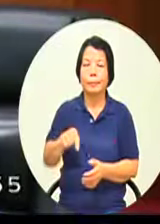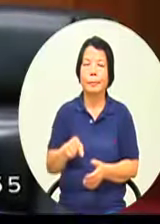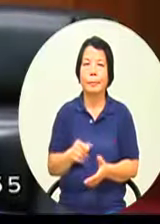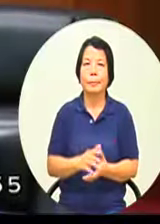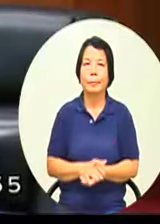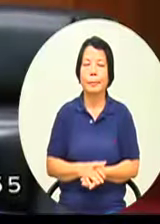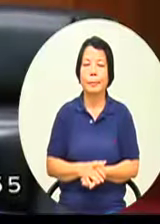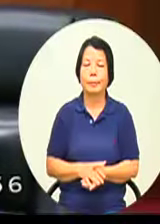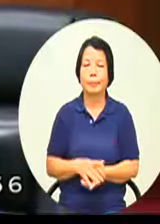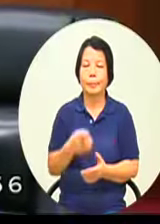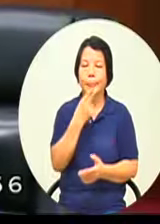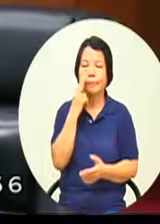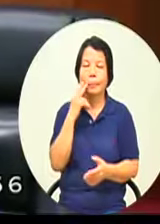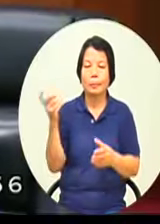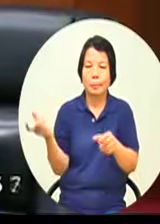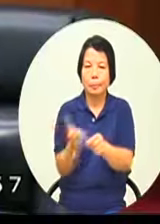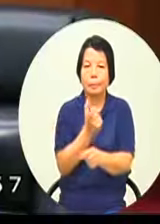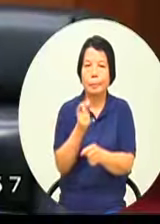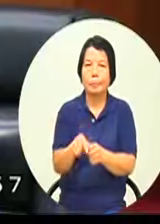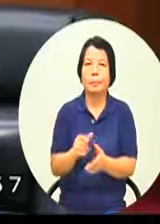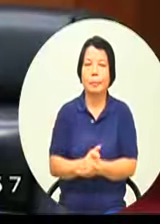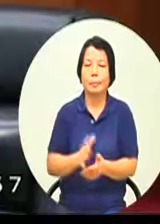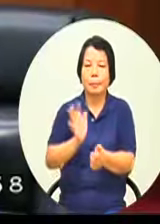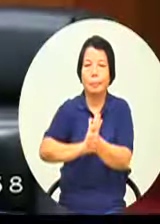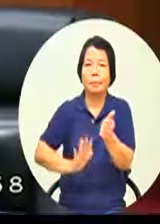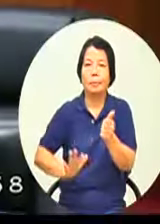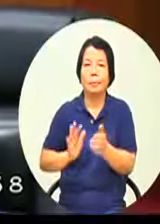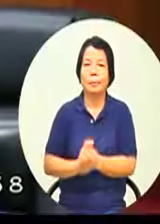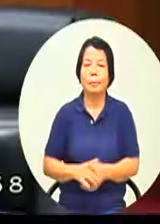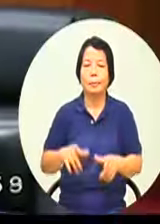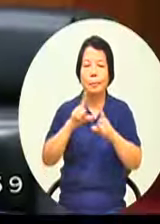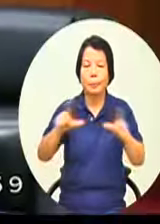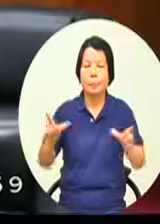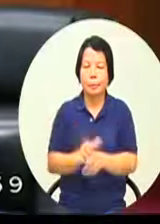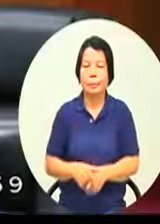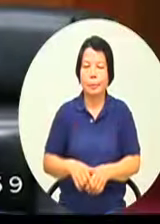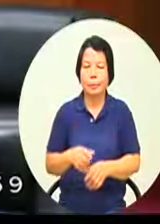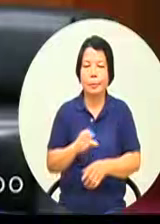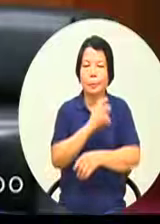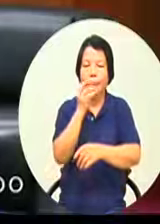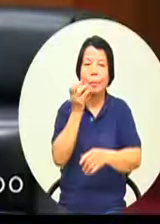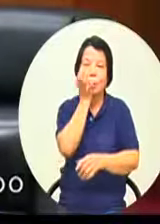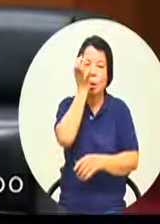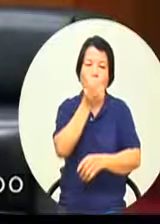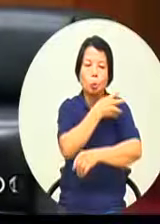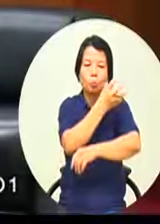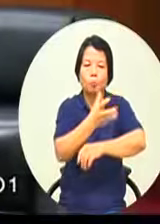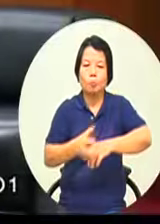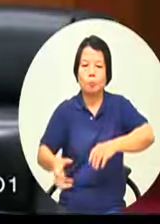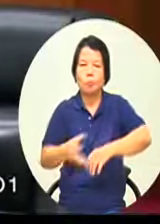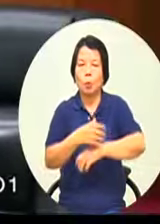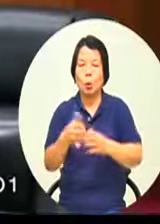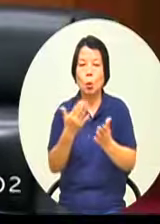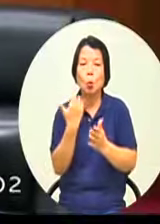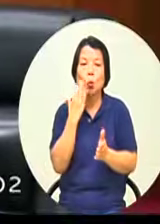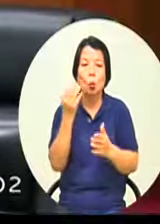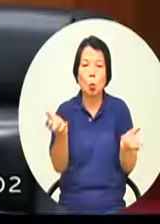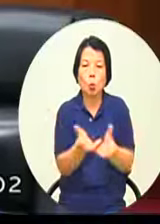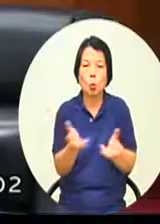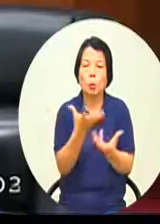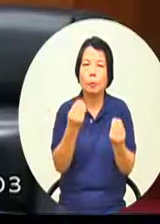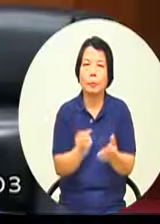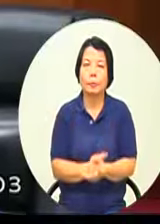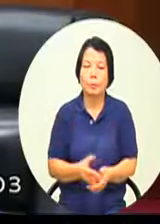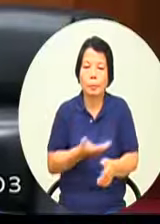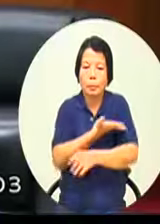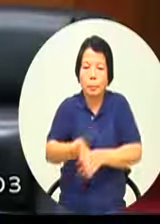的梅基台风造成很大的冲刷。如果这个没有再做整治的话，可能会让